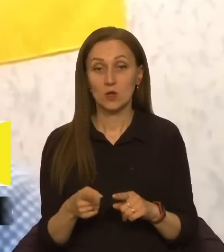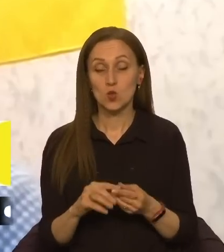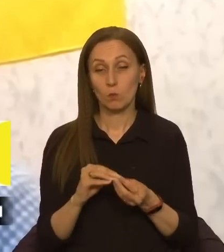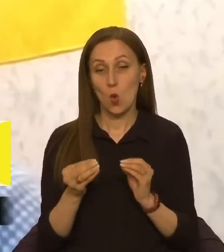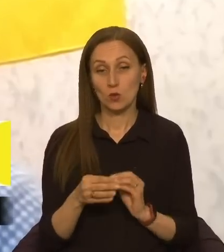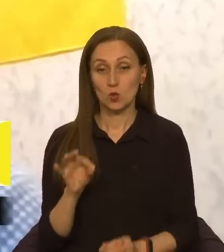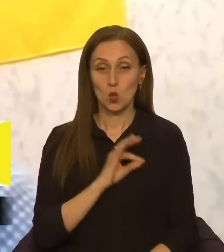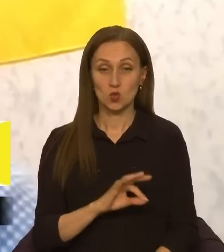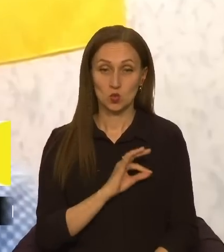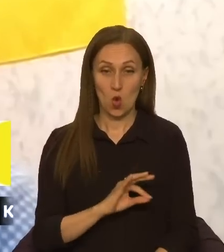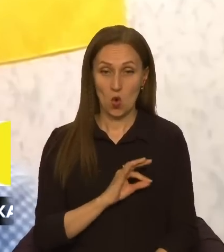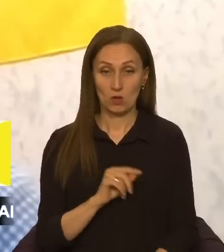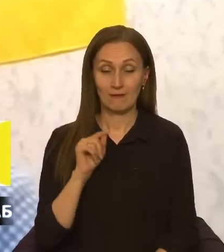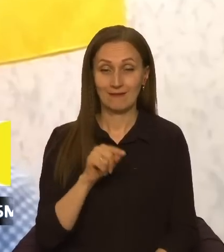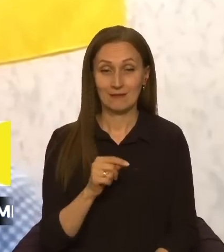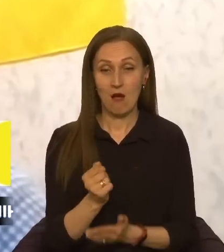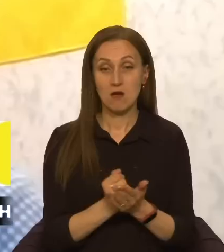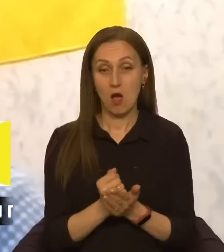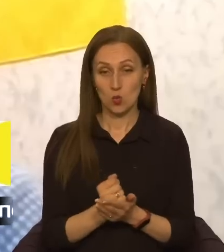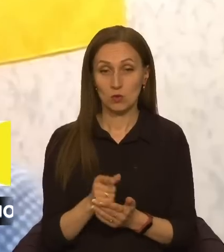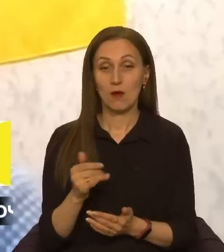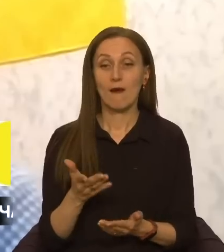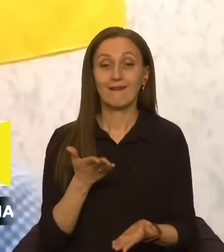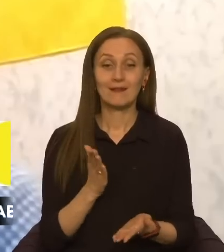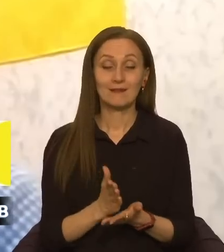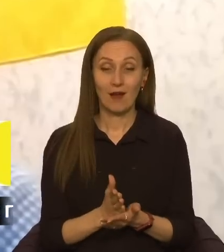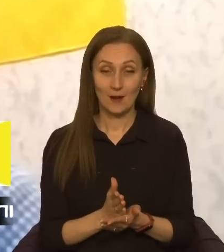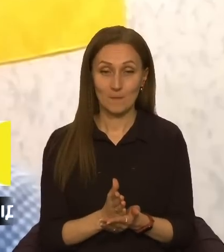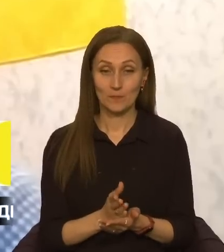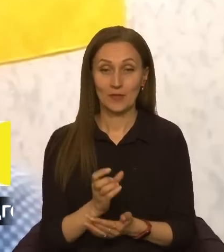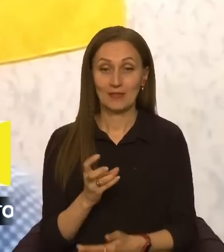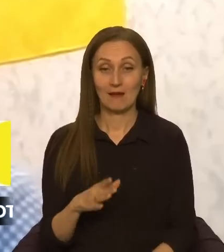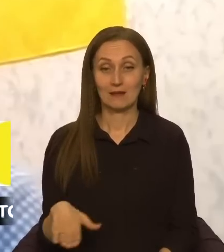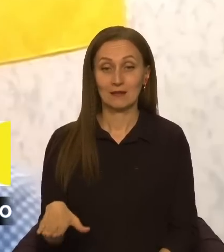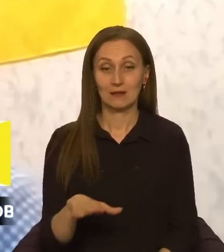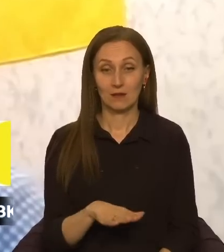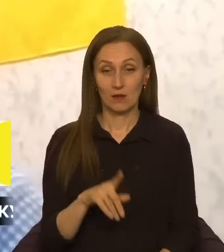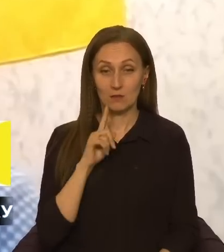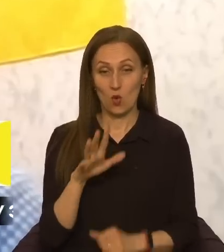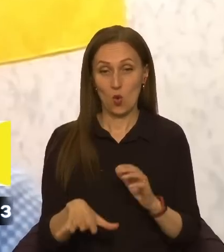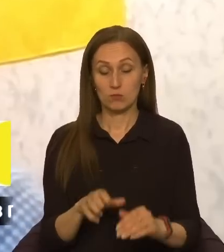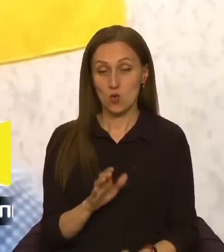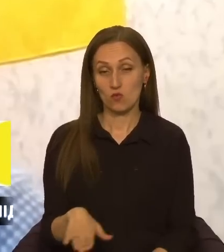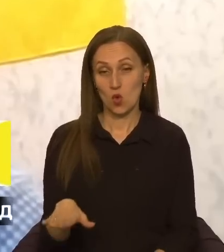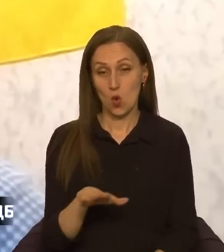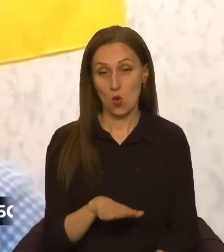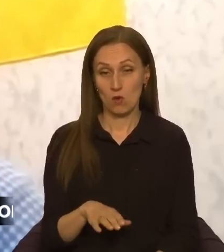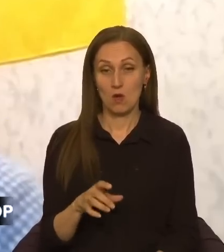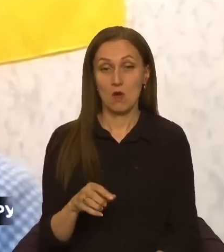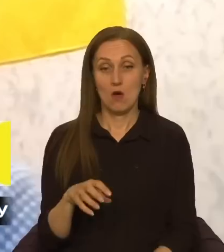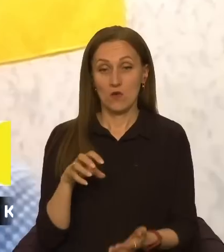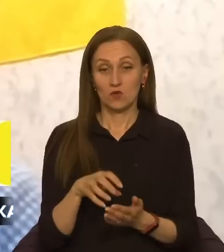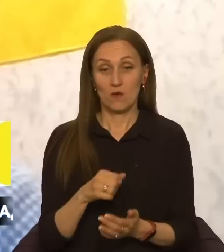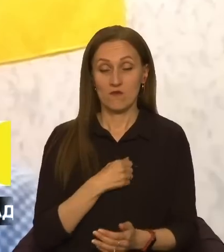проблему застосуванням тих ресурсів, які є на території України, в тимчасово окупованих територіях, в зоні бойових